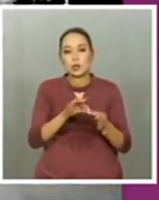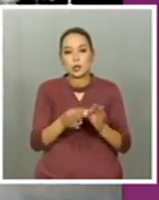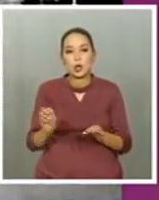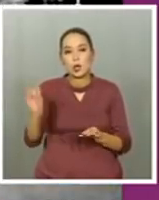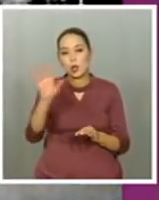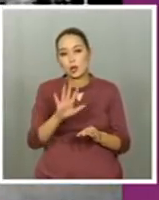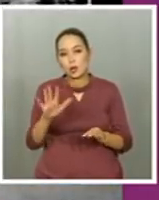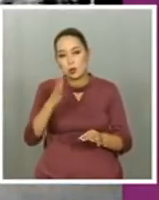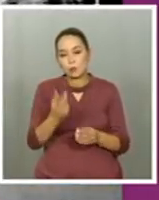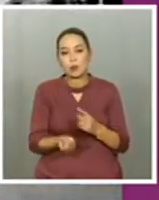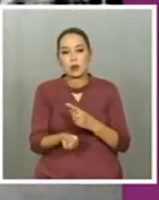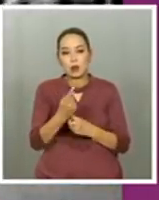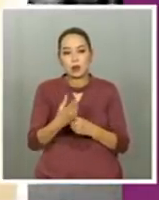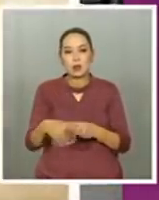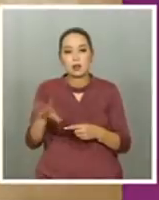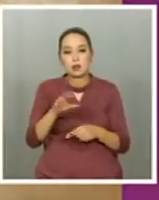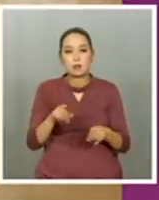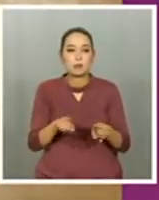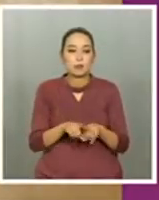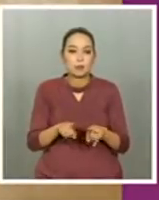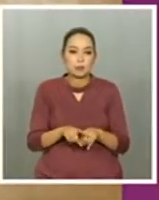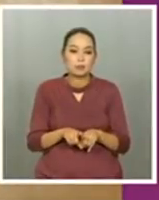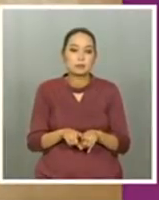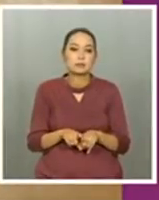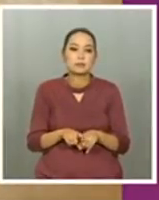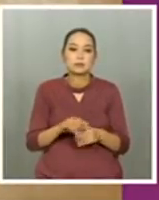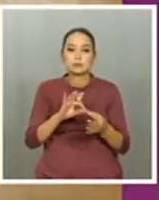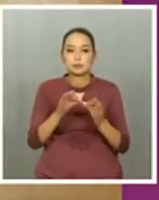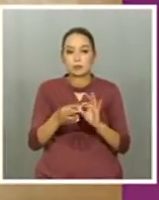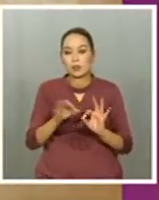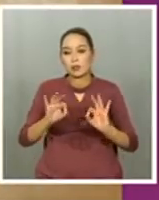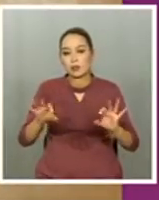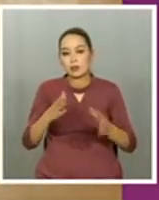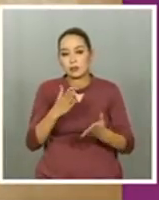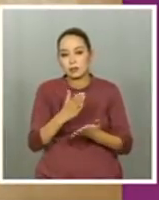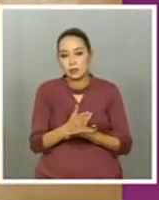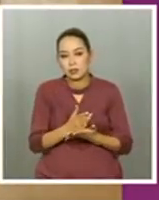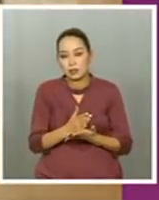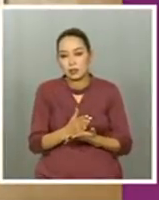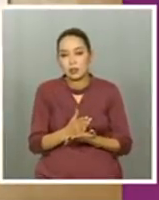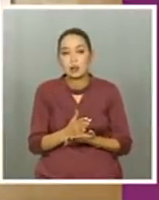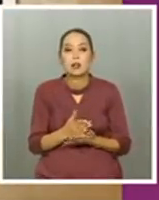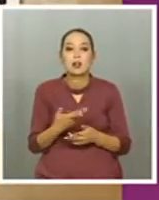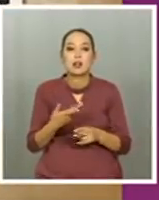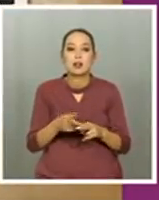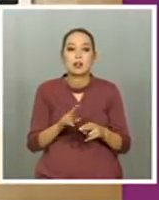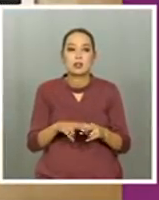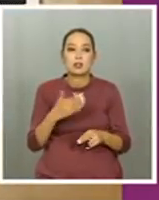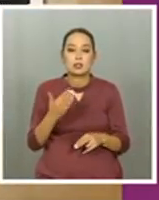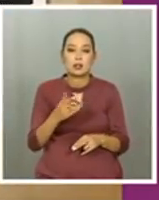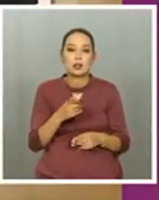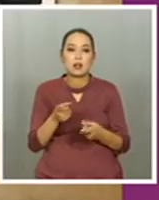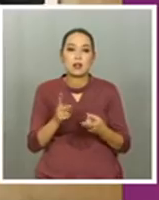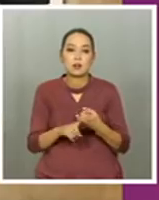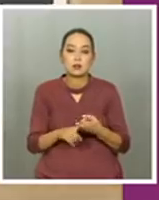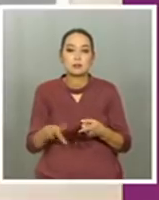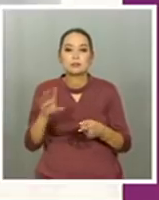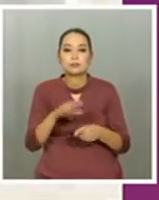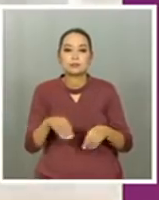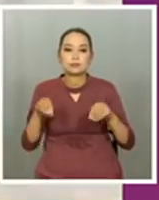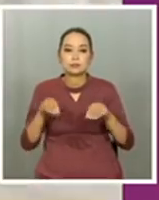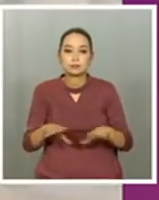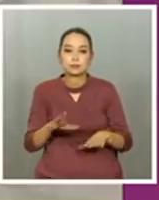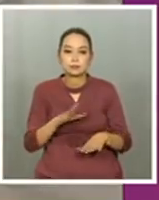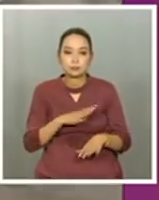қалыптасқан шекаралардың бұзылмайтындығын мәлімдейді. Польшаға, Чехословакияға шарттық кепілдік берілді.